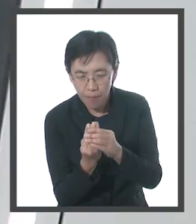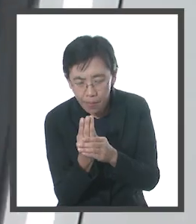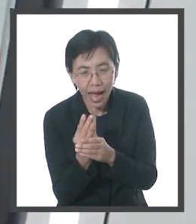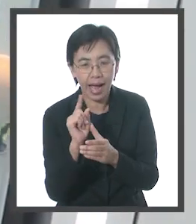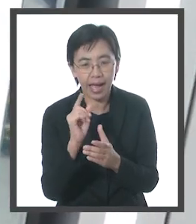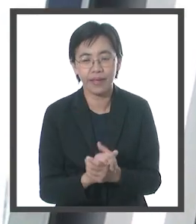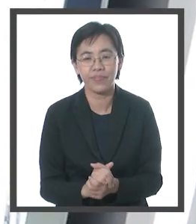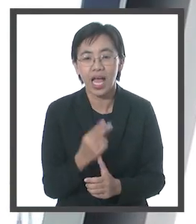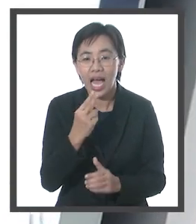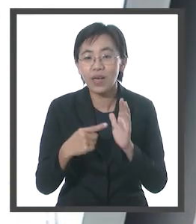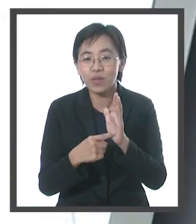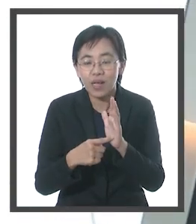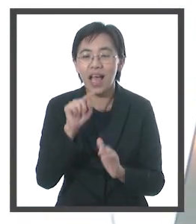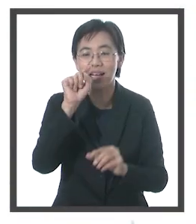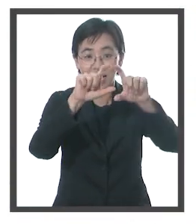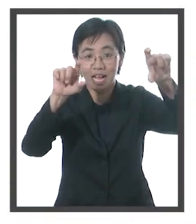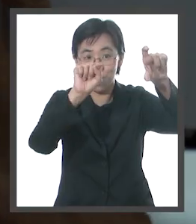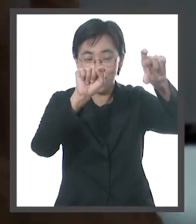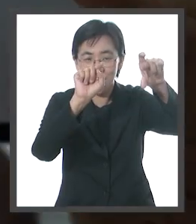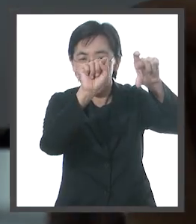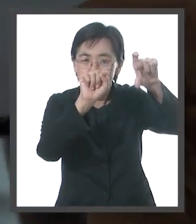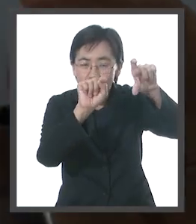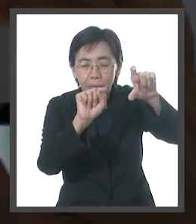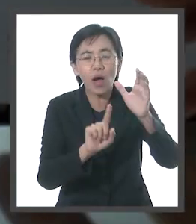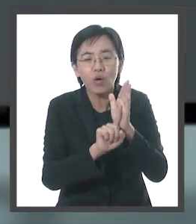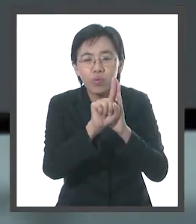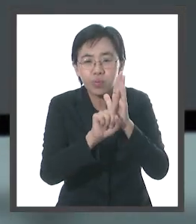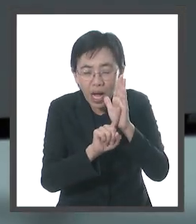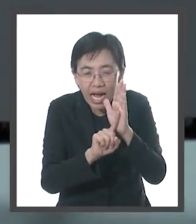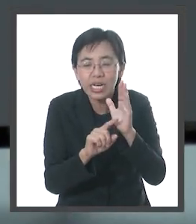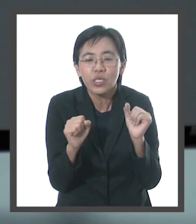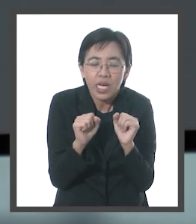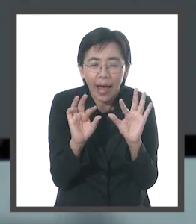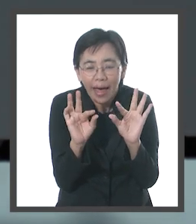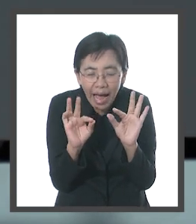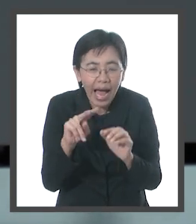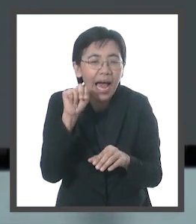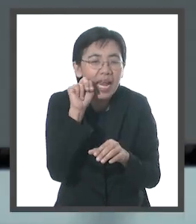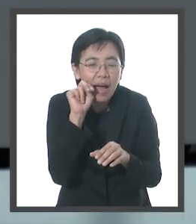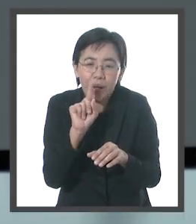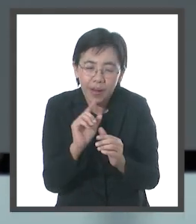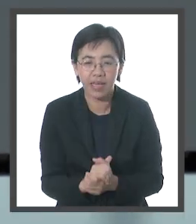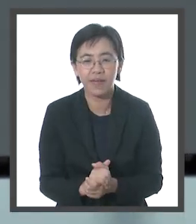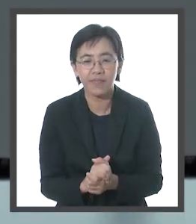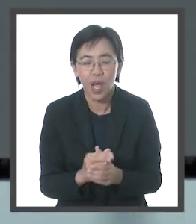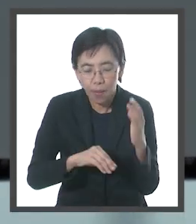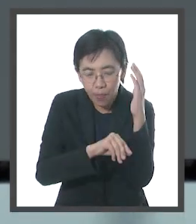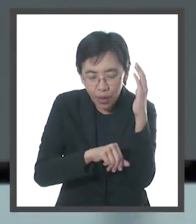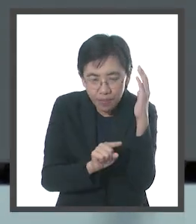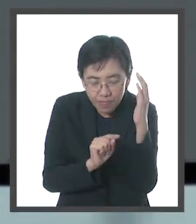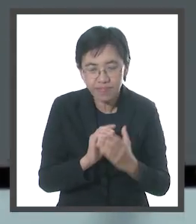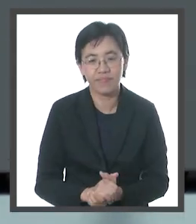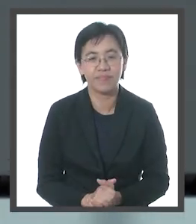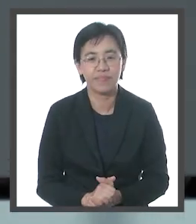างตัวนี้เนี่ยมันจะมีสามารถควบคุมอุณหภูมิความชื้นการให้น้ำนะคะการให้ปุ๋ยแล้